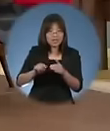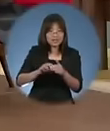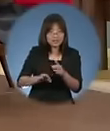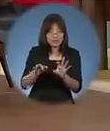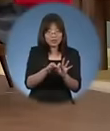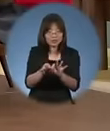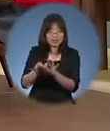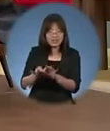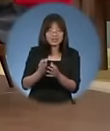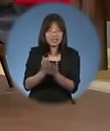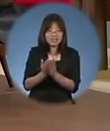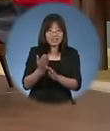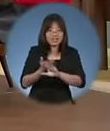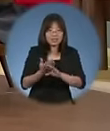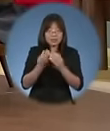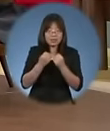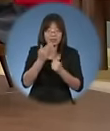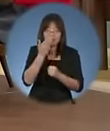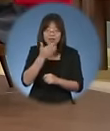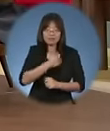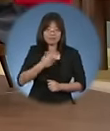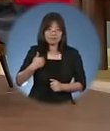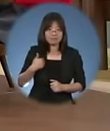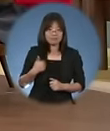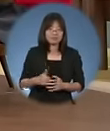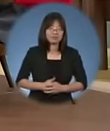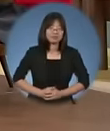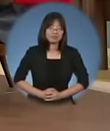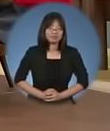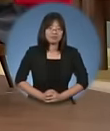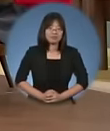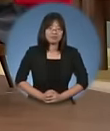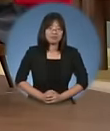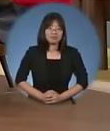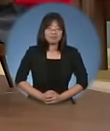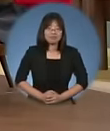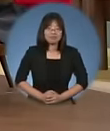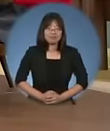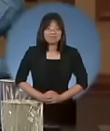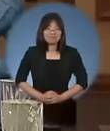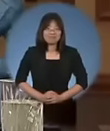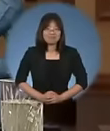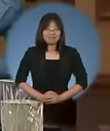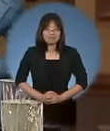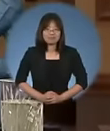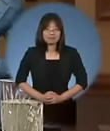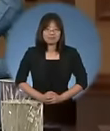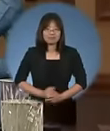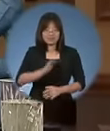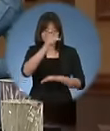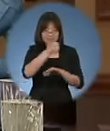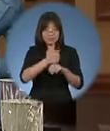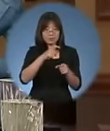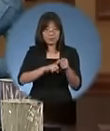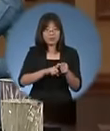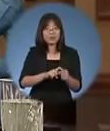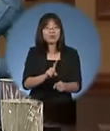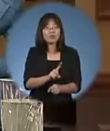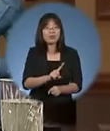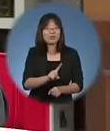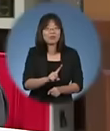그렇죠. 다양하게 또 다른 걸 많이 할 수가 그렇습니다. 있는 거니까요. 그렇죠. 네. 자, 최종적인 목표가 있다면